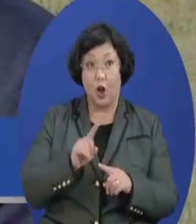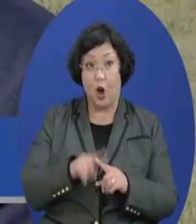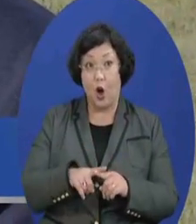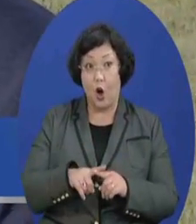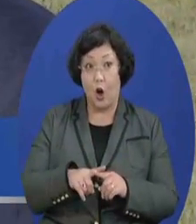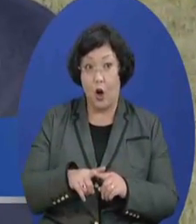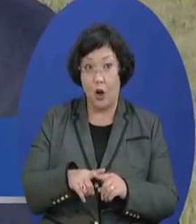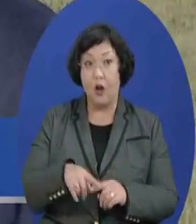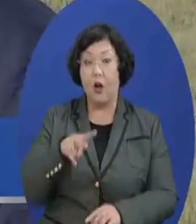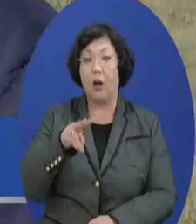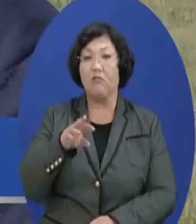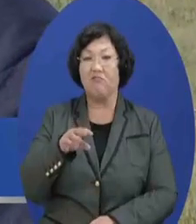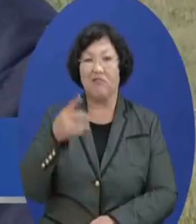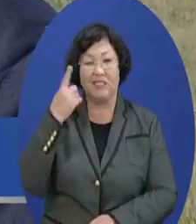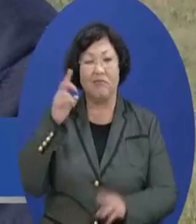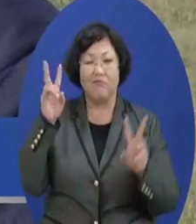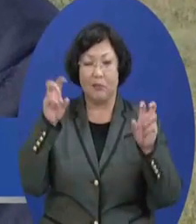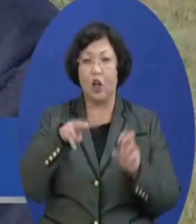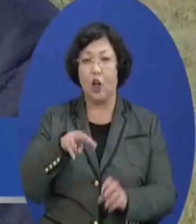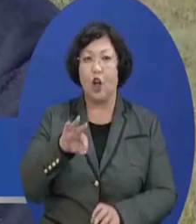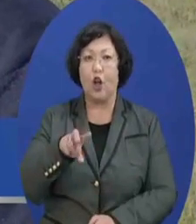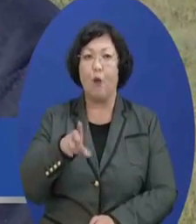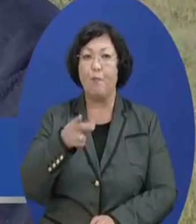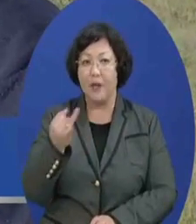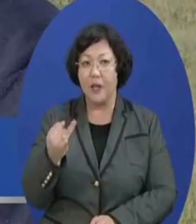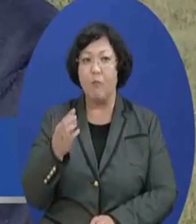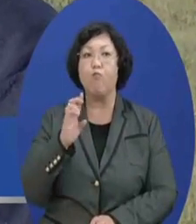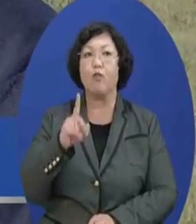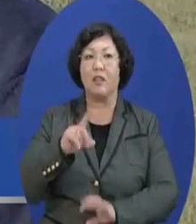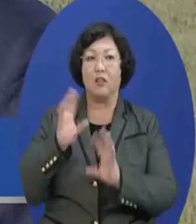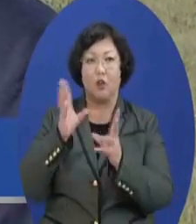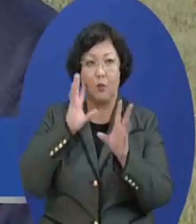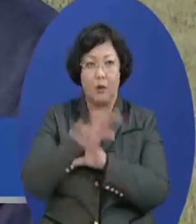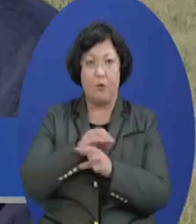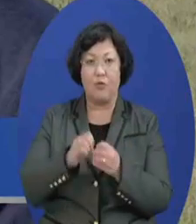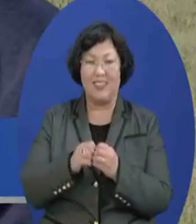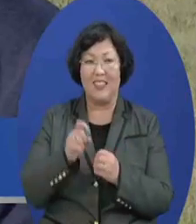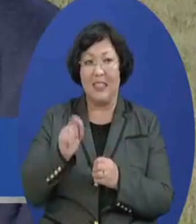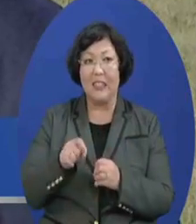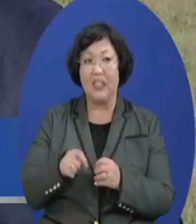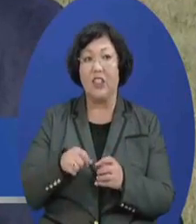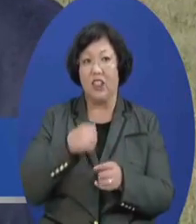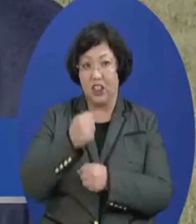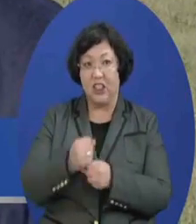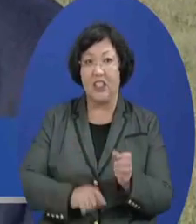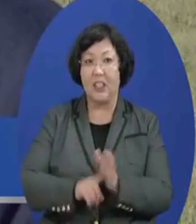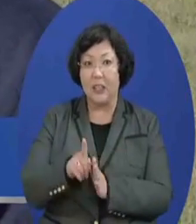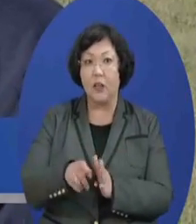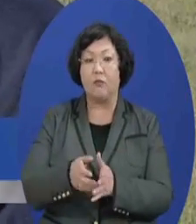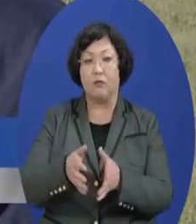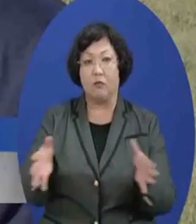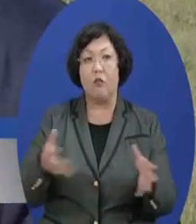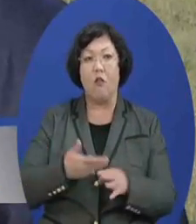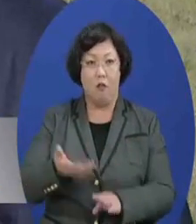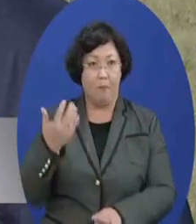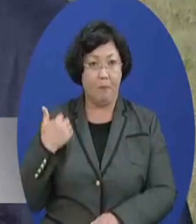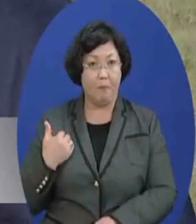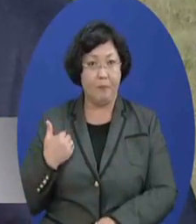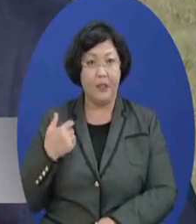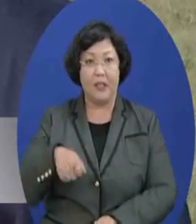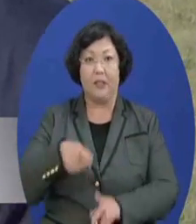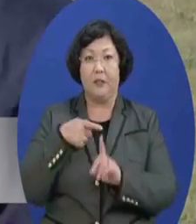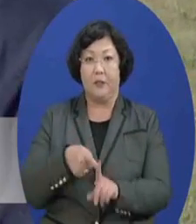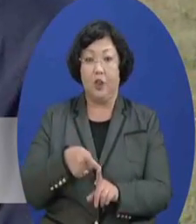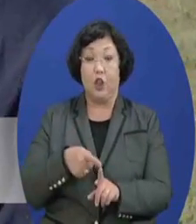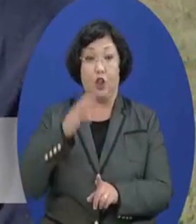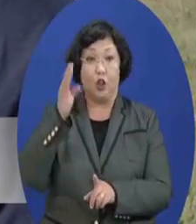байгуулсан. Тэгээд энэ лобби бүлэгт одоо би бас ажиллаж байна. Тэгээд энэ хөсгөл шинэ хөдөө төслийг одоо инжилээс эхлээд нэлээд өргөжүүлж байгаа. Өмнө нь бол бид нар энэ зүйлээр